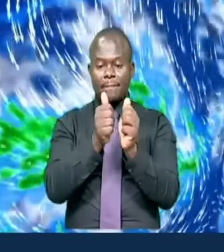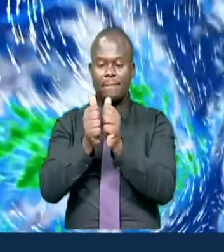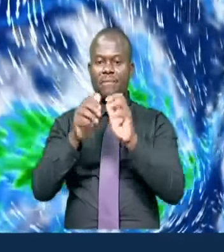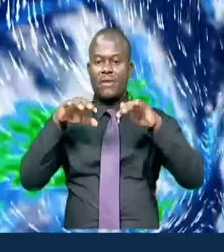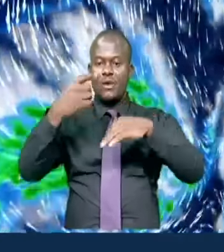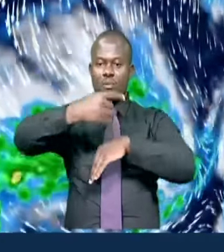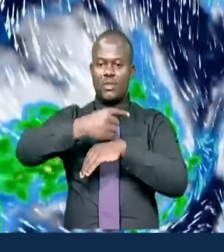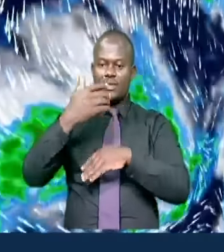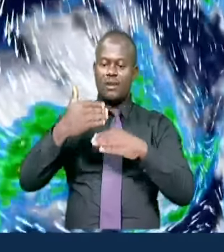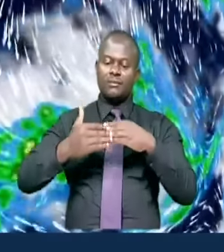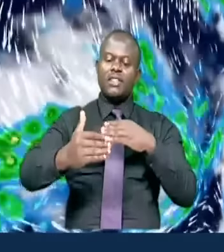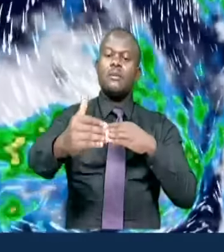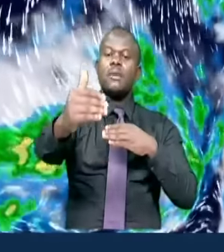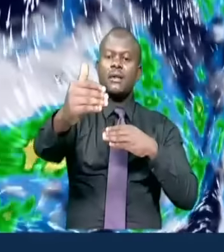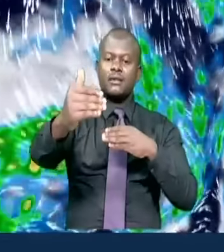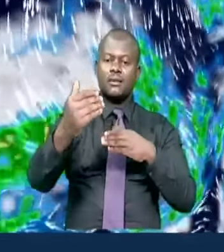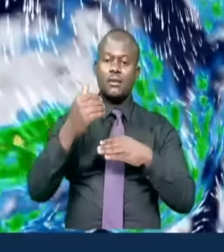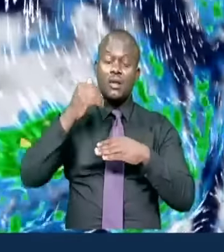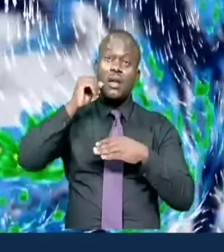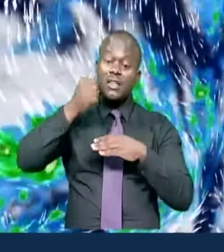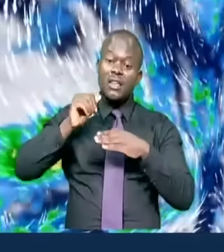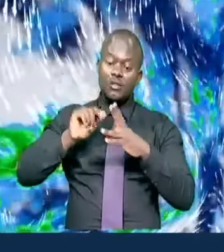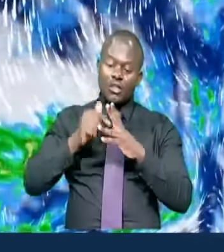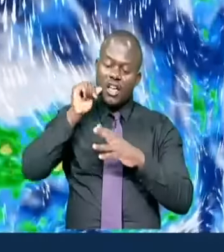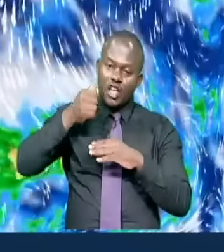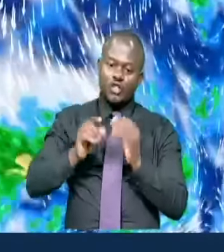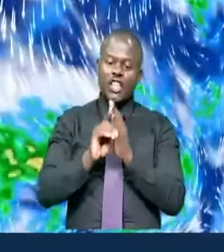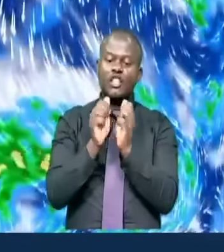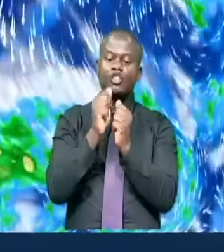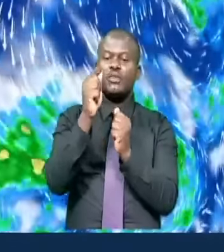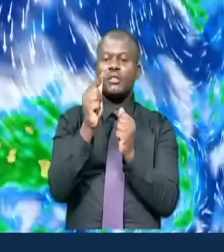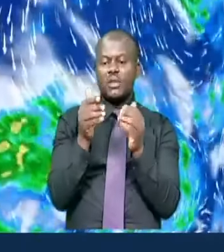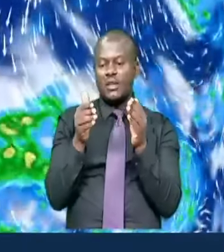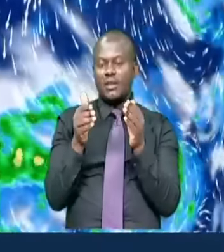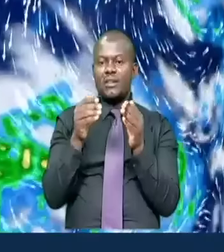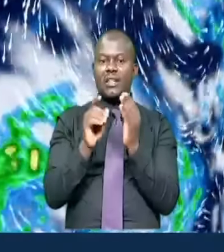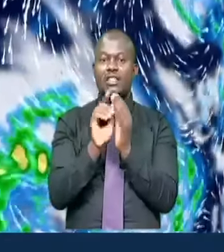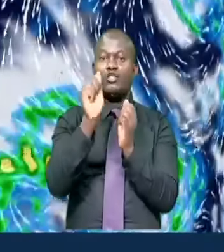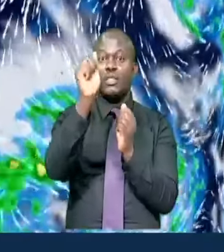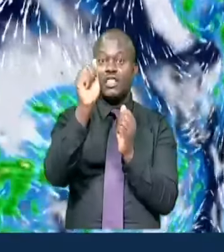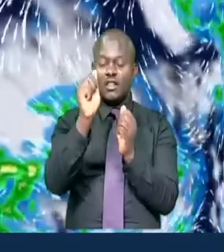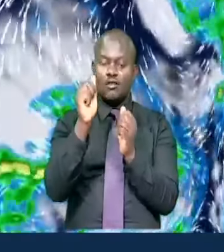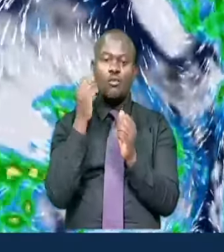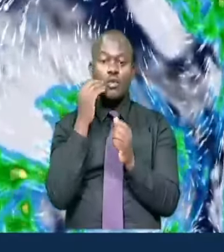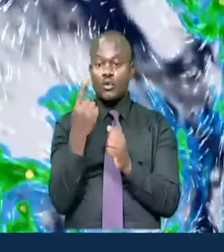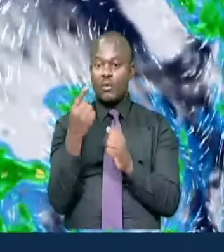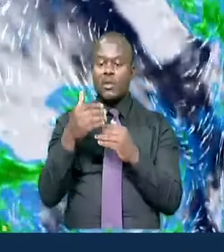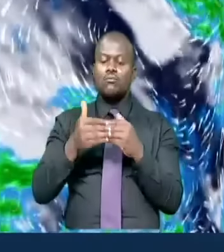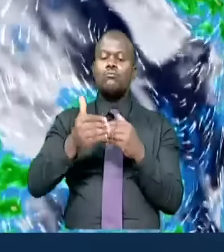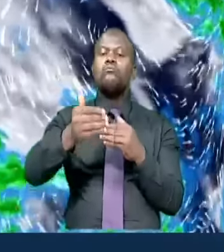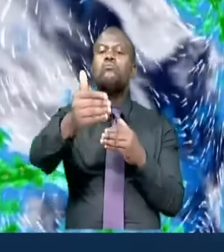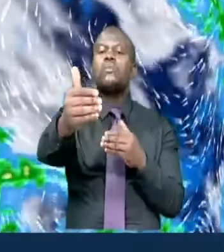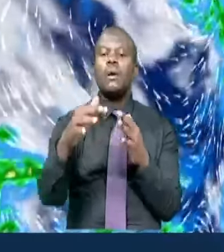minsi itanu iri imbere duhereye ku munsi w'ejo ku itariki ya 11 kugera ku itariki 15 mutarama uyu mwaka ku kirere